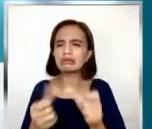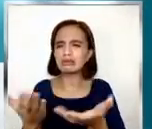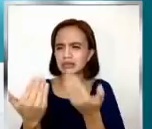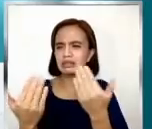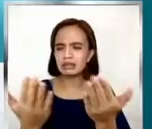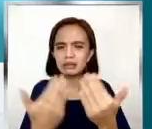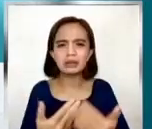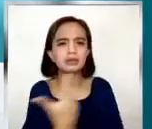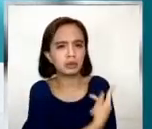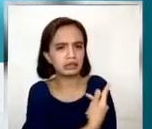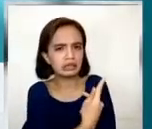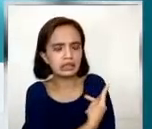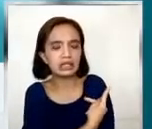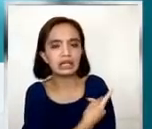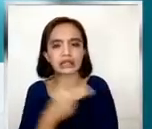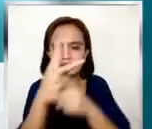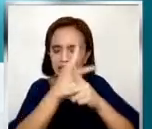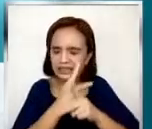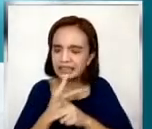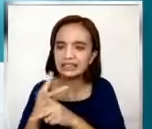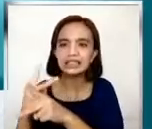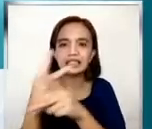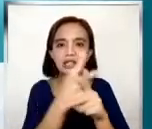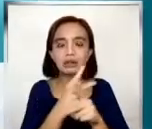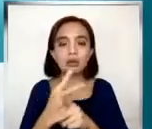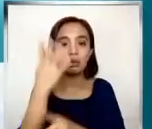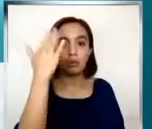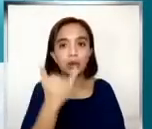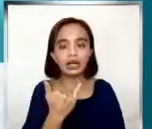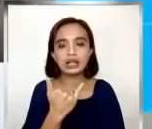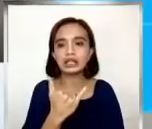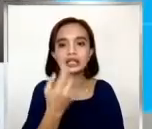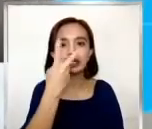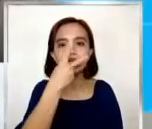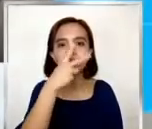pag-iibayo ng pag-iingat, lalo't hindi natin nakikita ang kalaban.